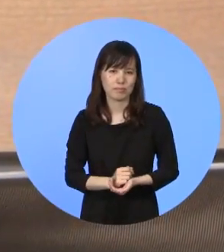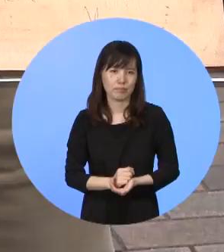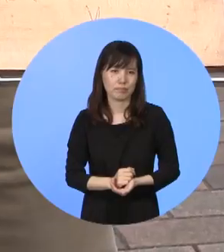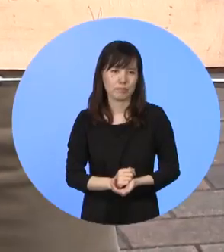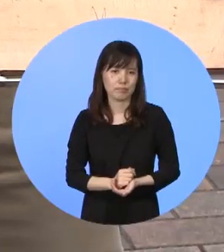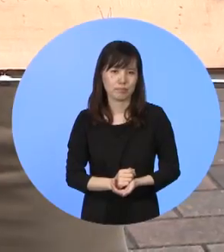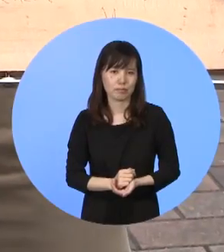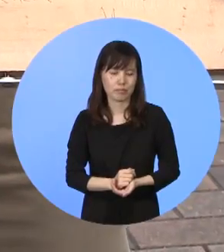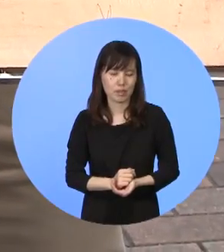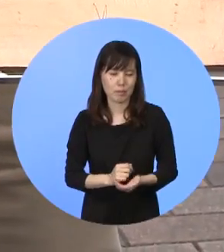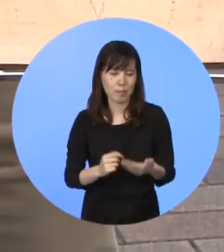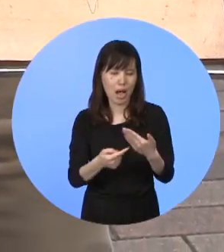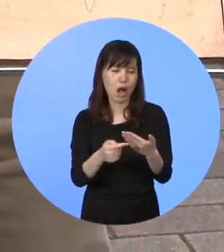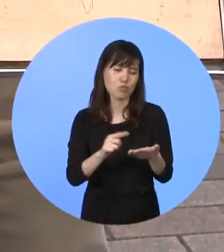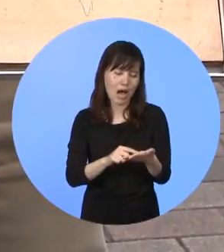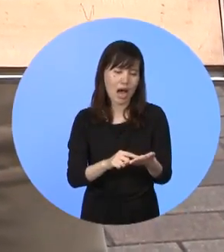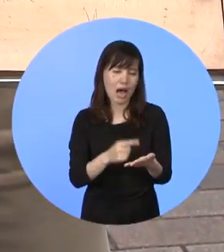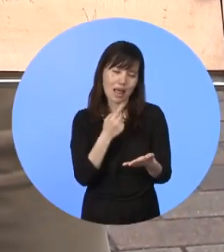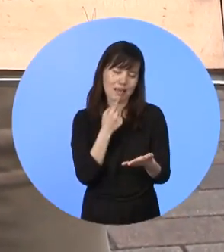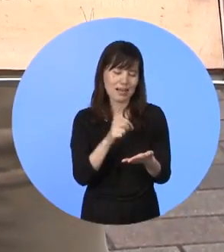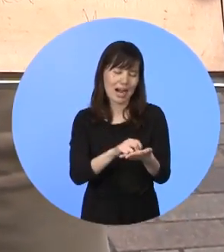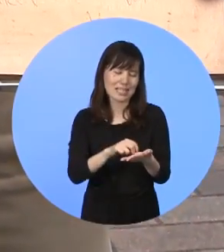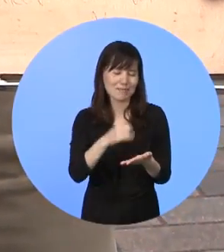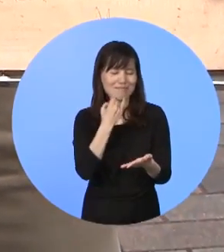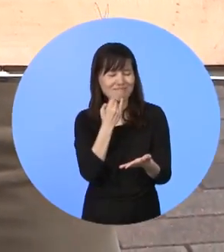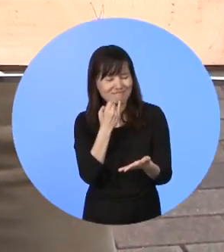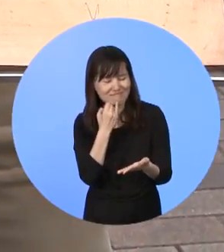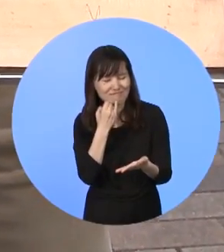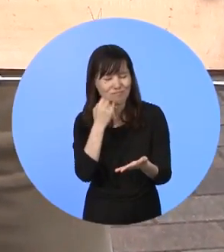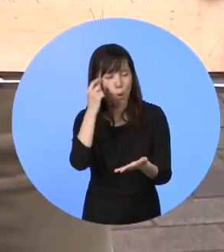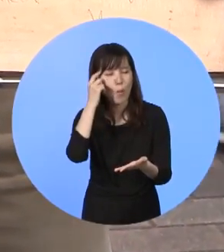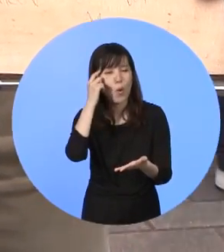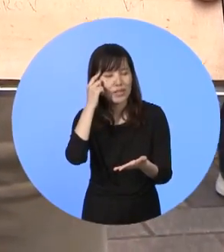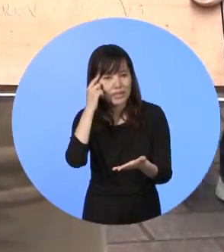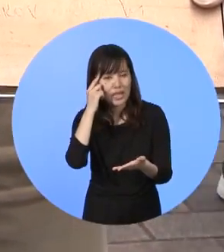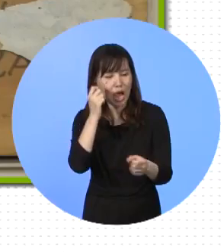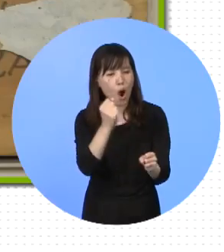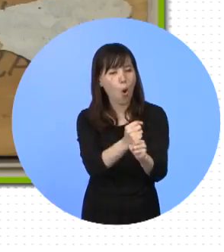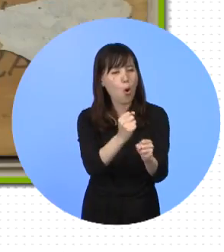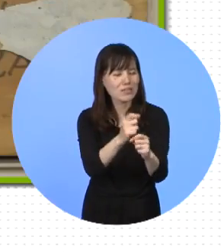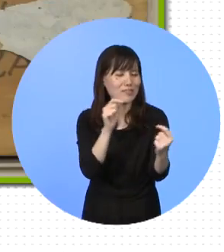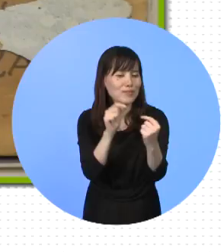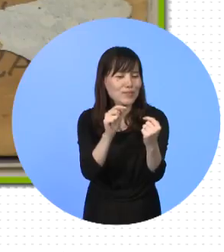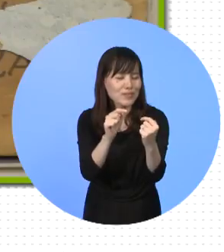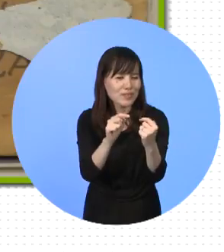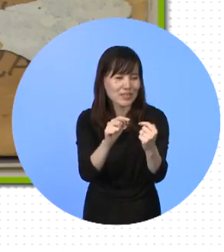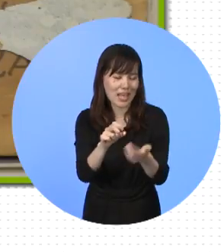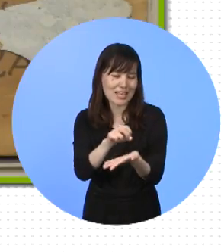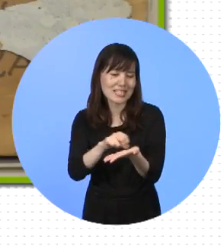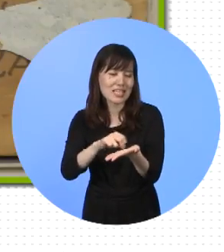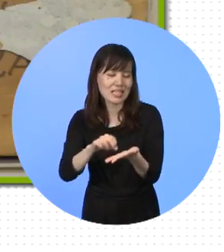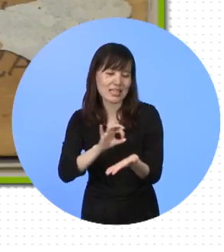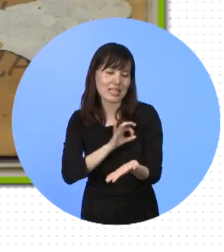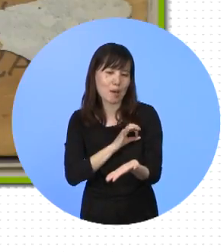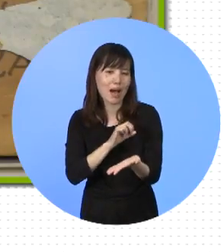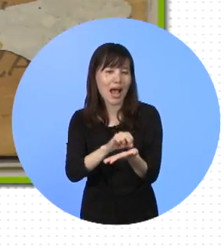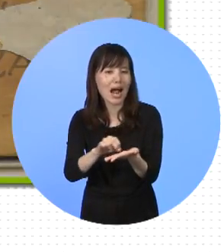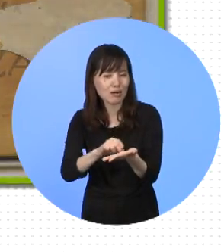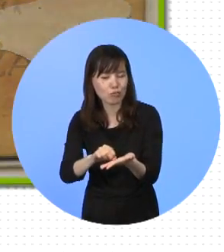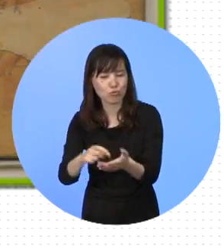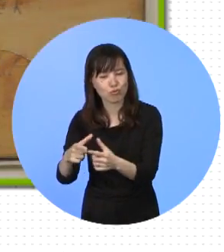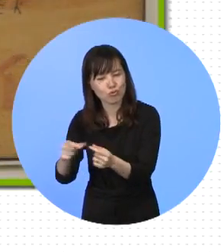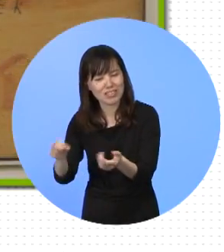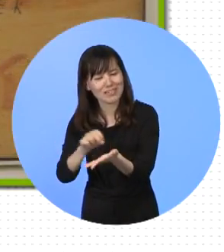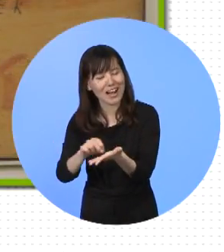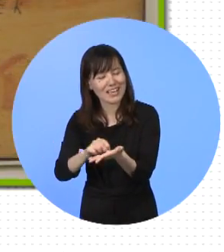ないんですけども、裏側になっちゃうからいいじゃないかということで、あの工事関係者に掛け合ってサインを書かせてもらったりとかですね、あの自分 の、 あ